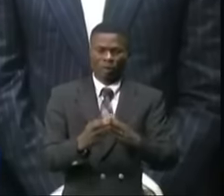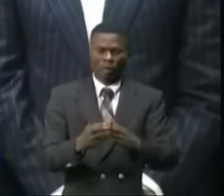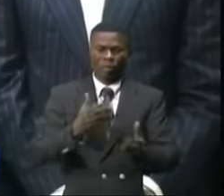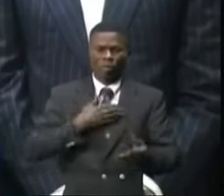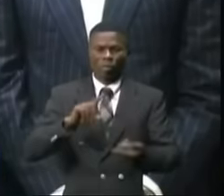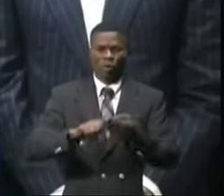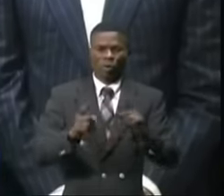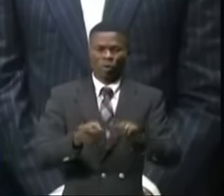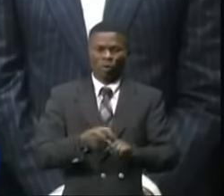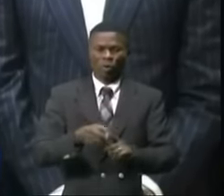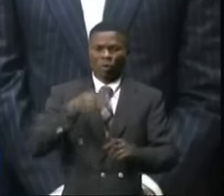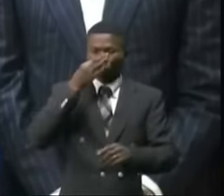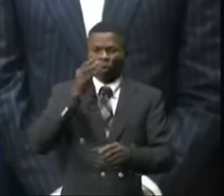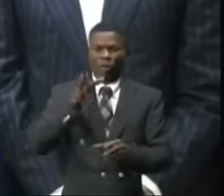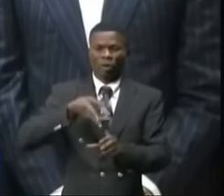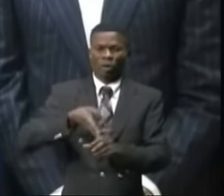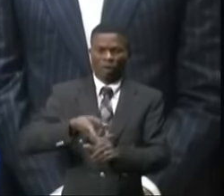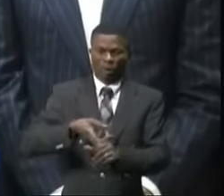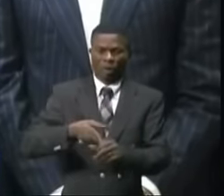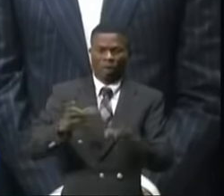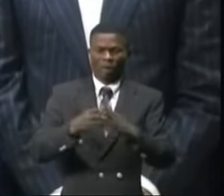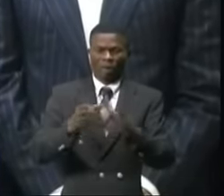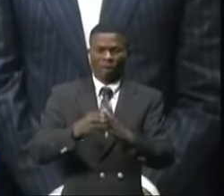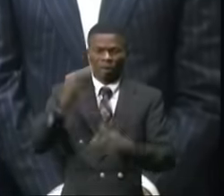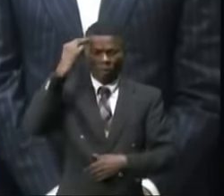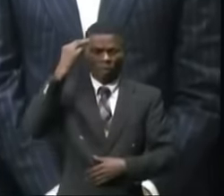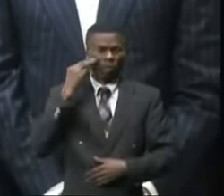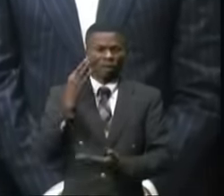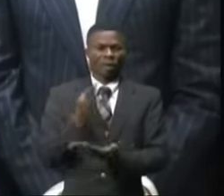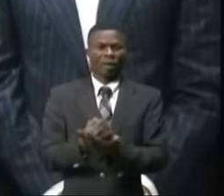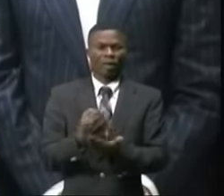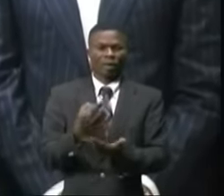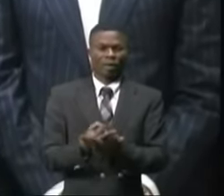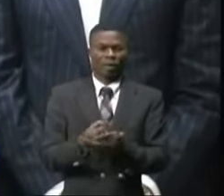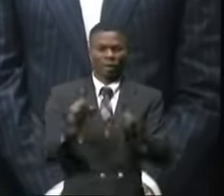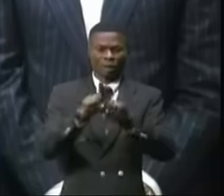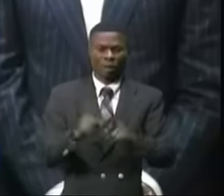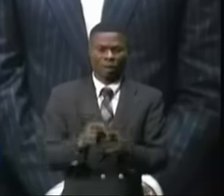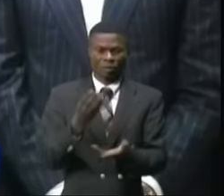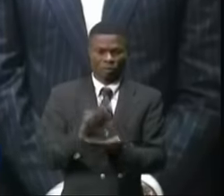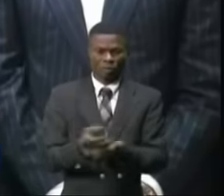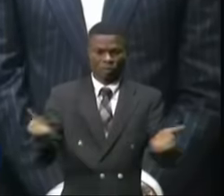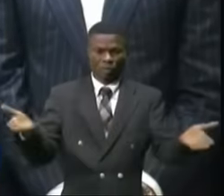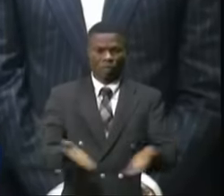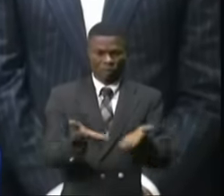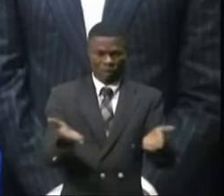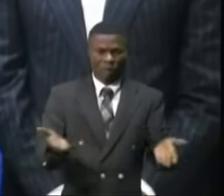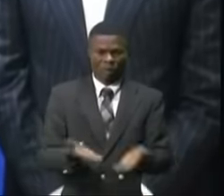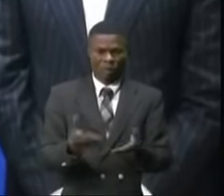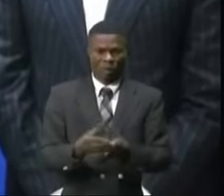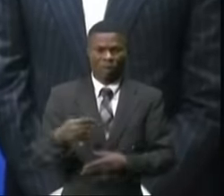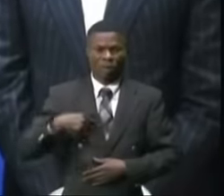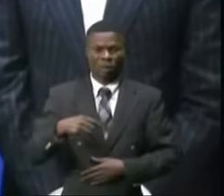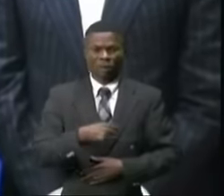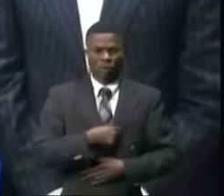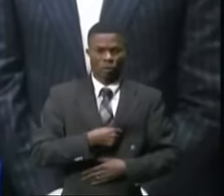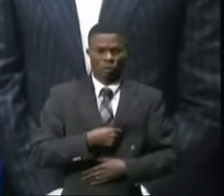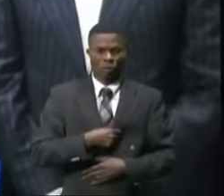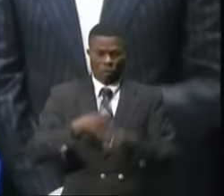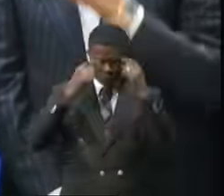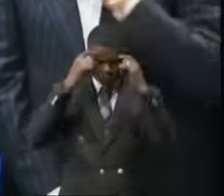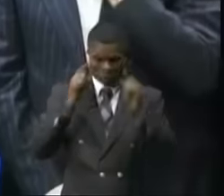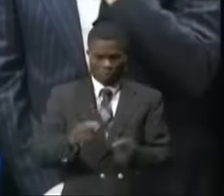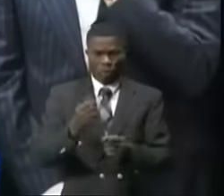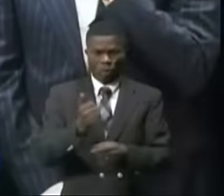mon collègue des hydrocarbures et surtout par les ministres des Finances ici représentés, nous allons prendre de notre